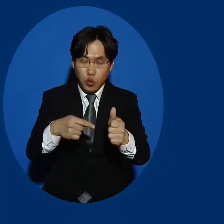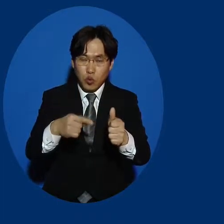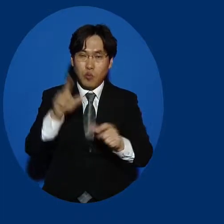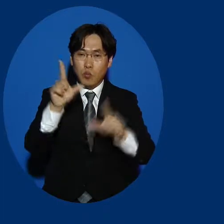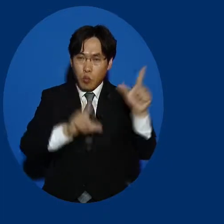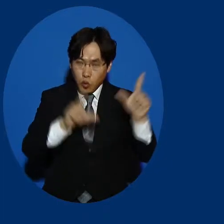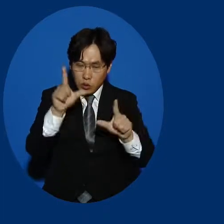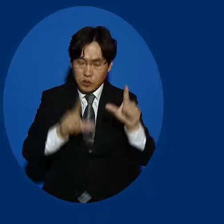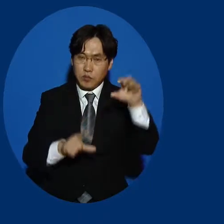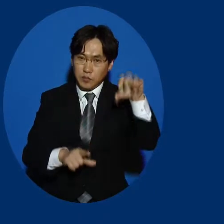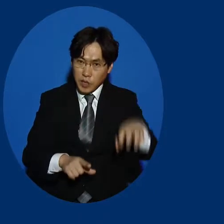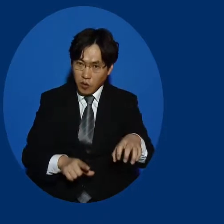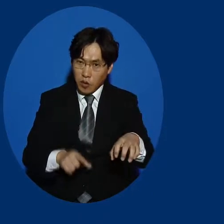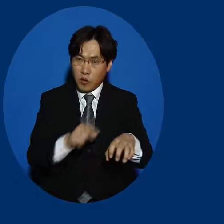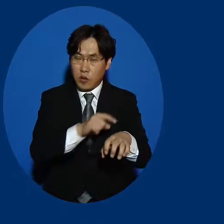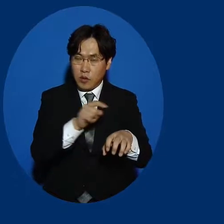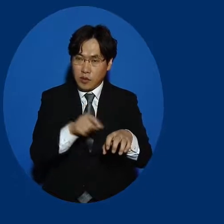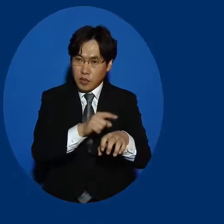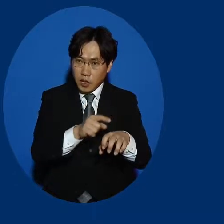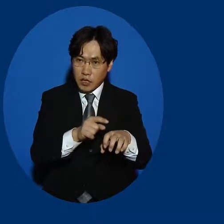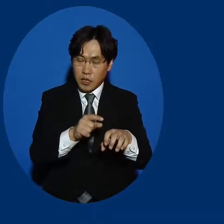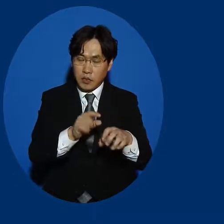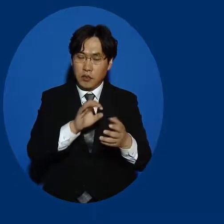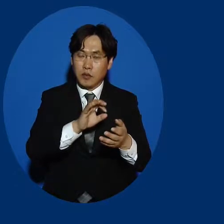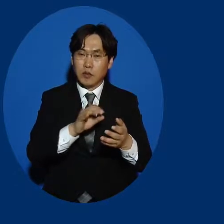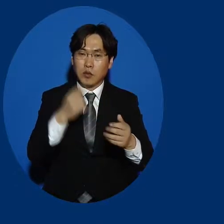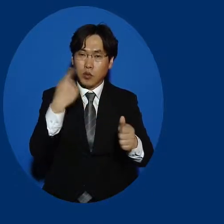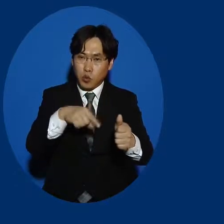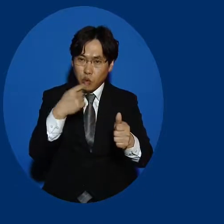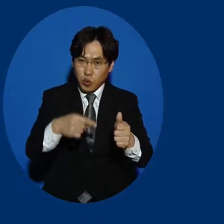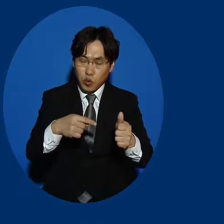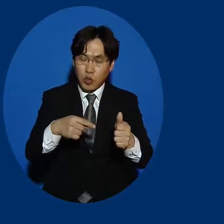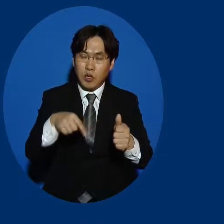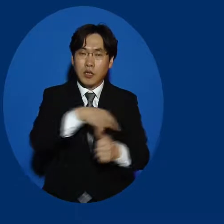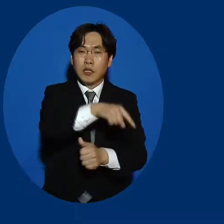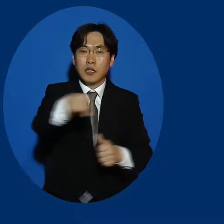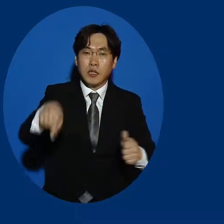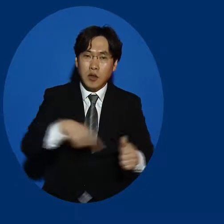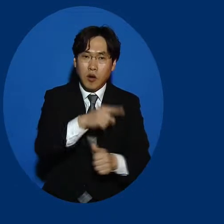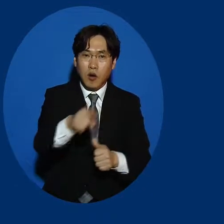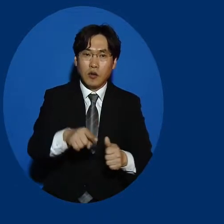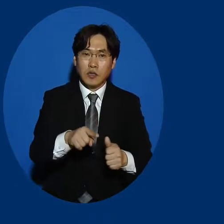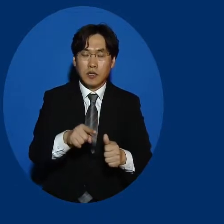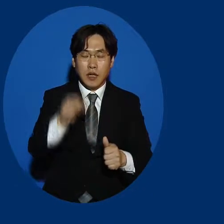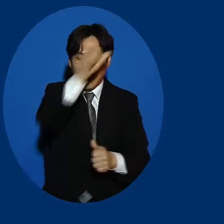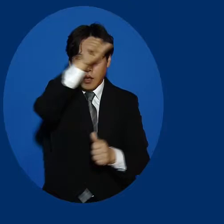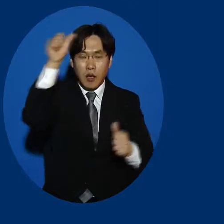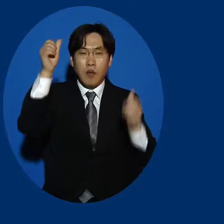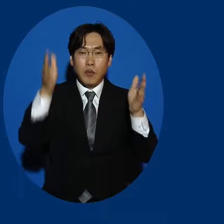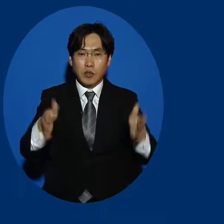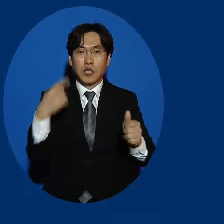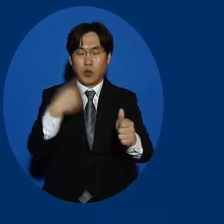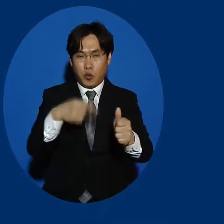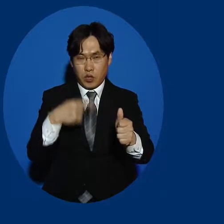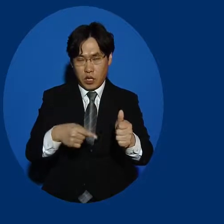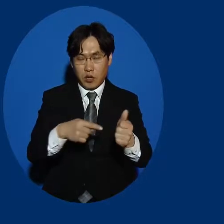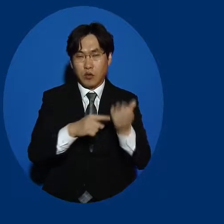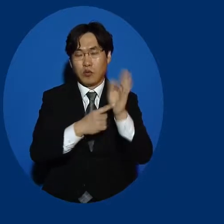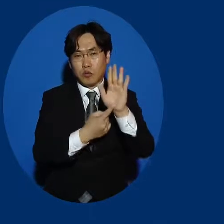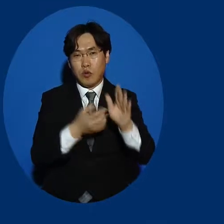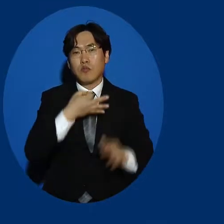형태를 교육 활동을 우리는 평생교육이라고 정의하는 것이 일반적입니다.